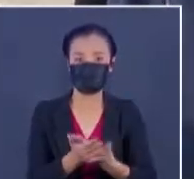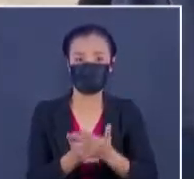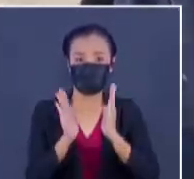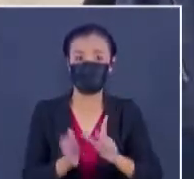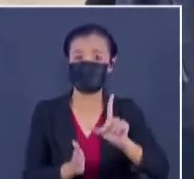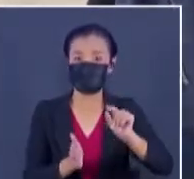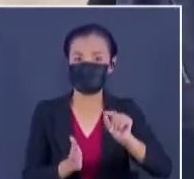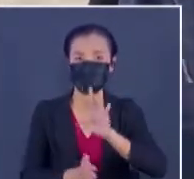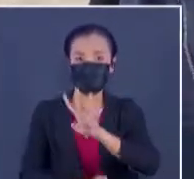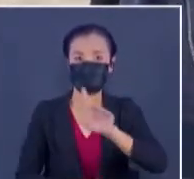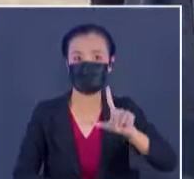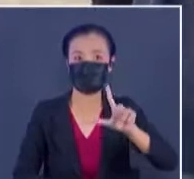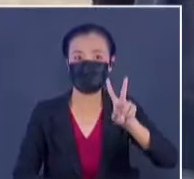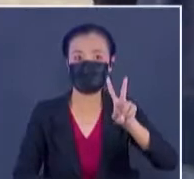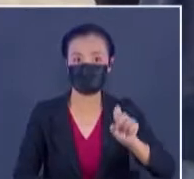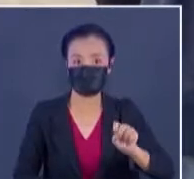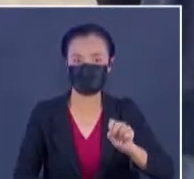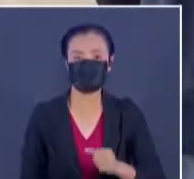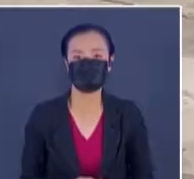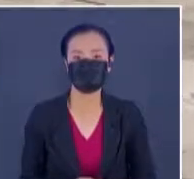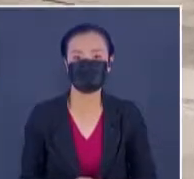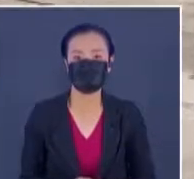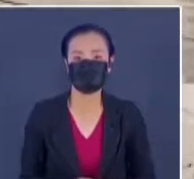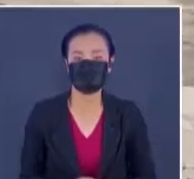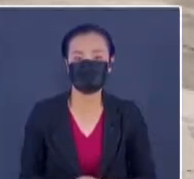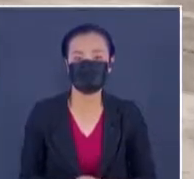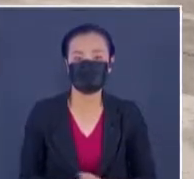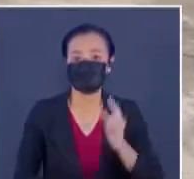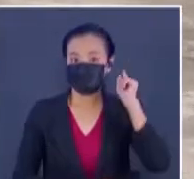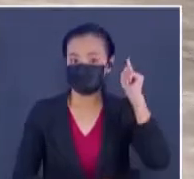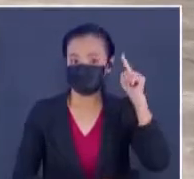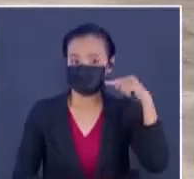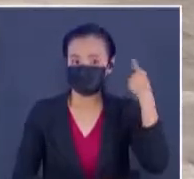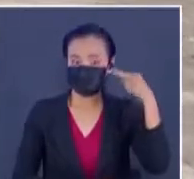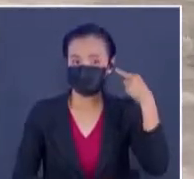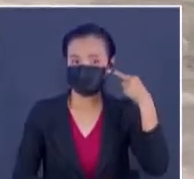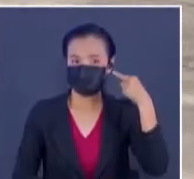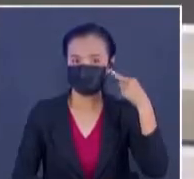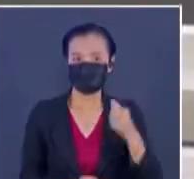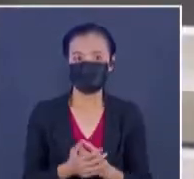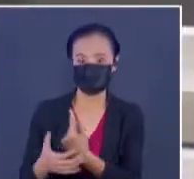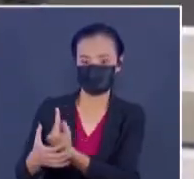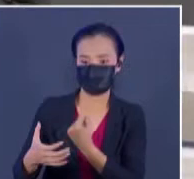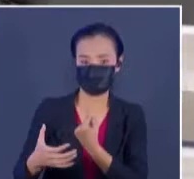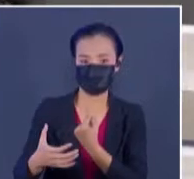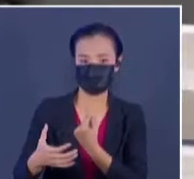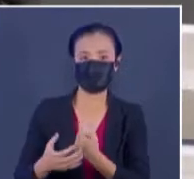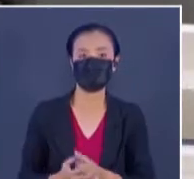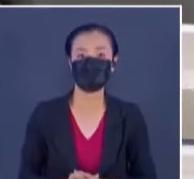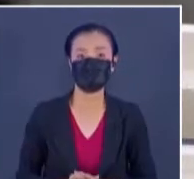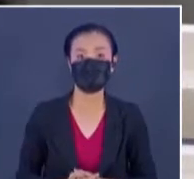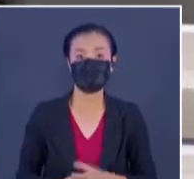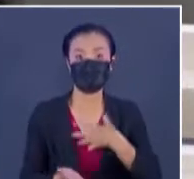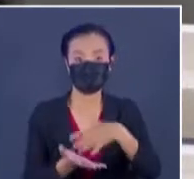คนเนี่ย4ล้าน2แสนบาทนางสาวพระสุภักษ์คำพีระเป็นตัวแทนผู้เสียหายครับเธอ